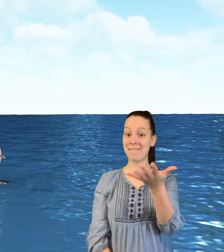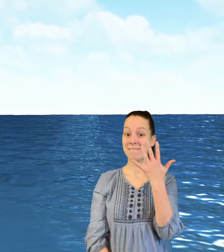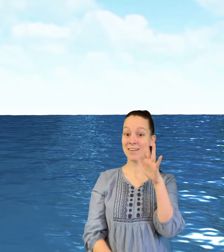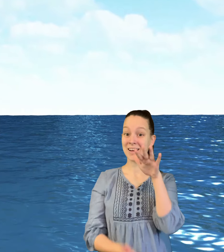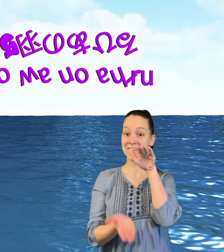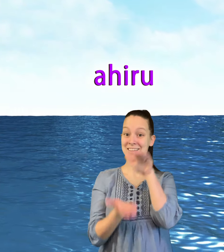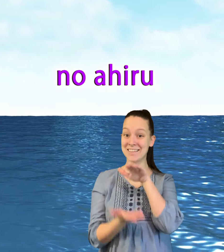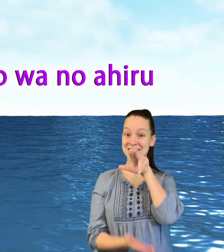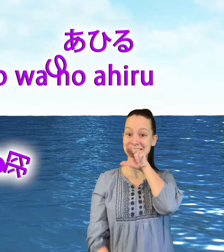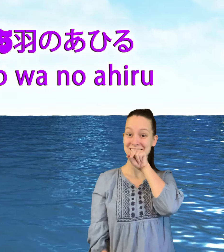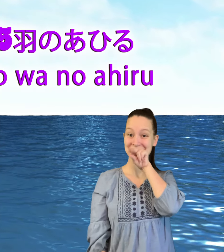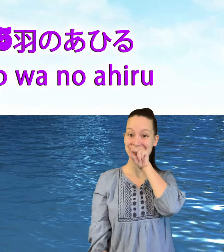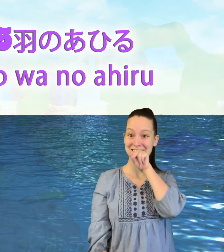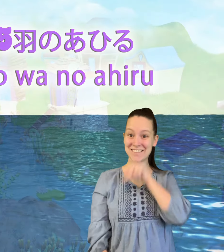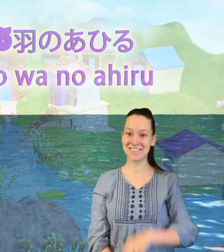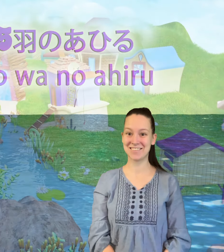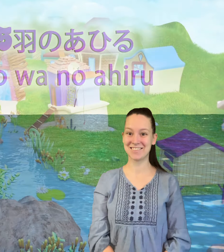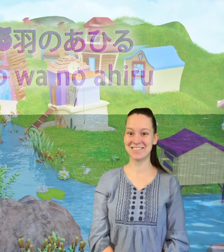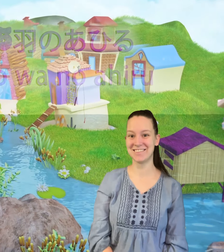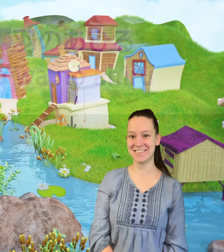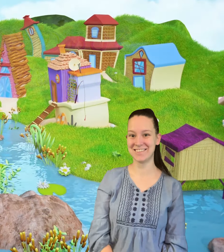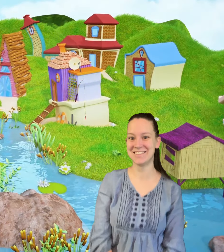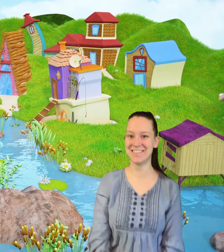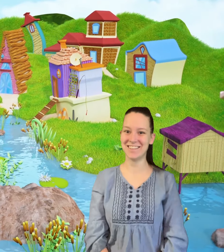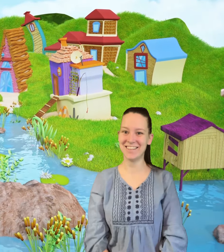だゴアのアヒル